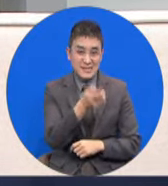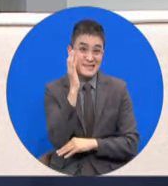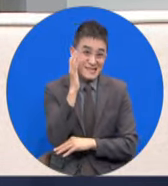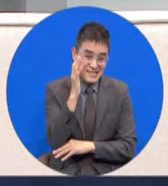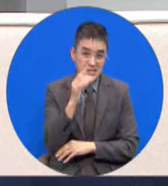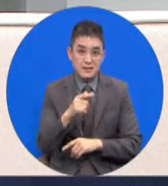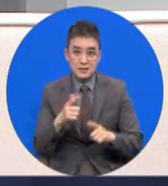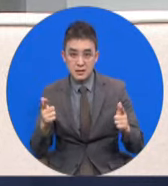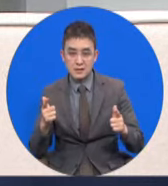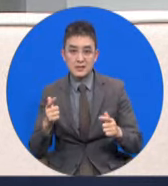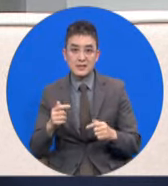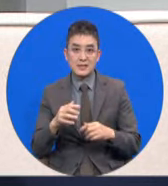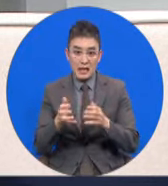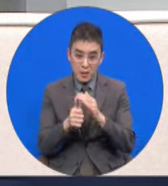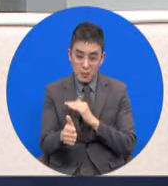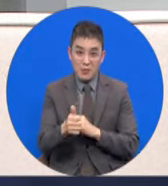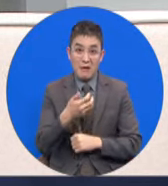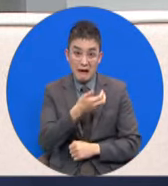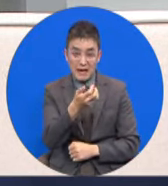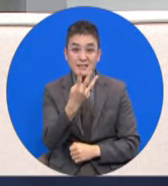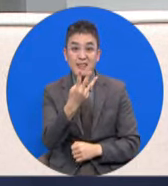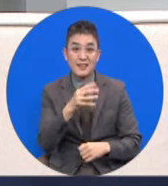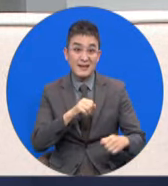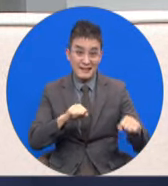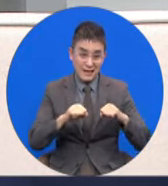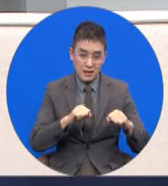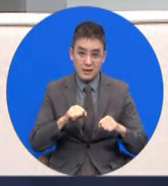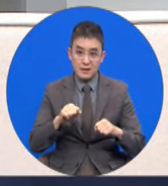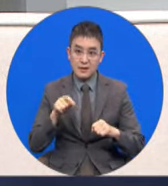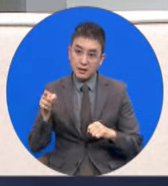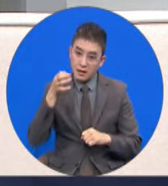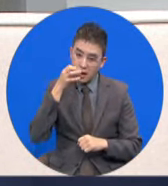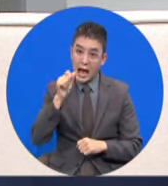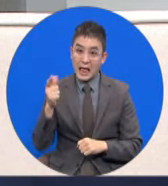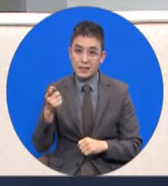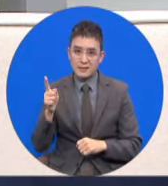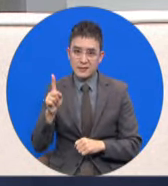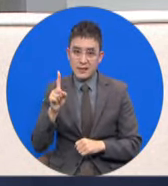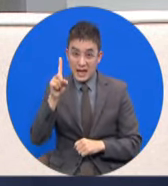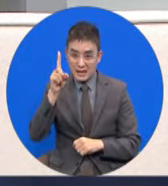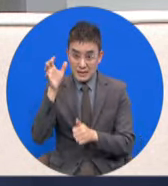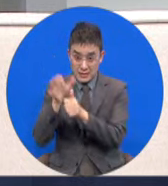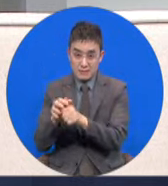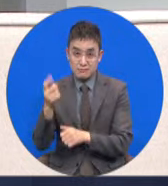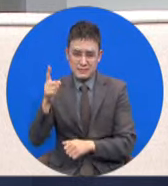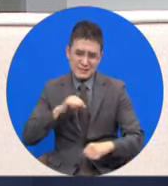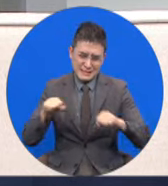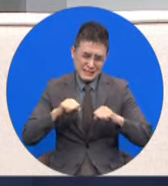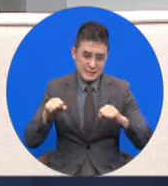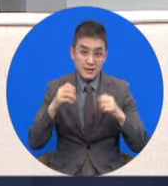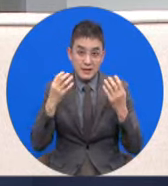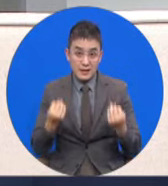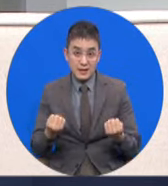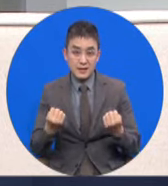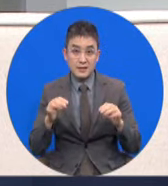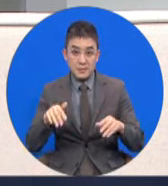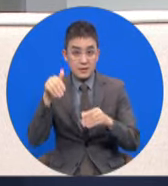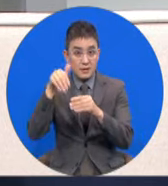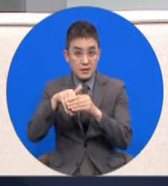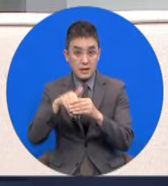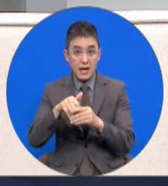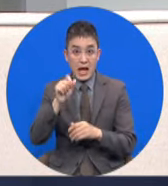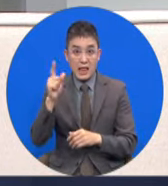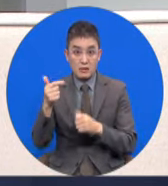한동훈 비대위원장이 열심히 뛰었다. 그래가지고 어쨌든 이번 22대 총선은 한동훈이라고 하는 사람이